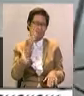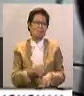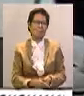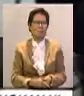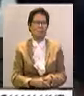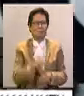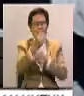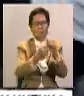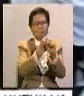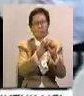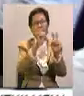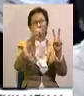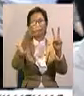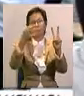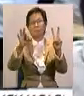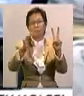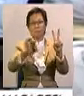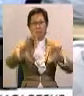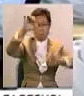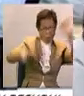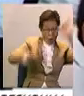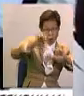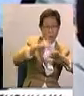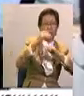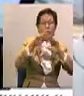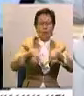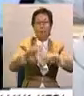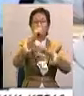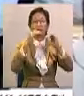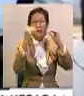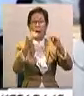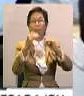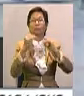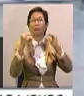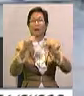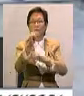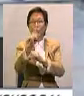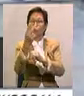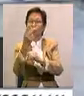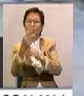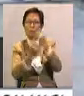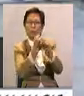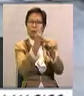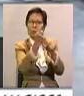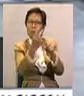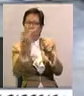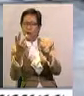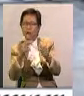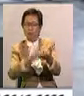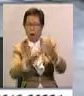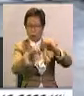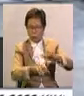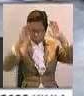Mulai tahun depan, bentuk pentaksiran bagi murid tahap 1 iaitu tahun 1, 2 dan 3 di semua sekolah rendah akan tertumpu